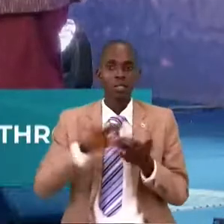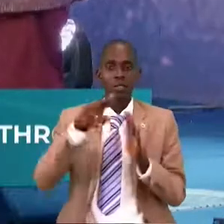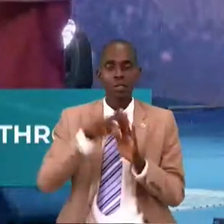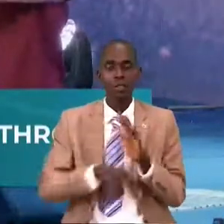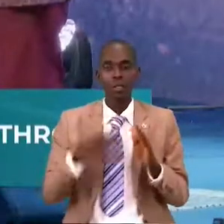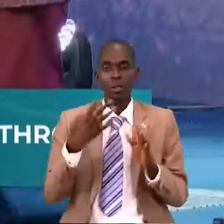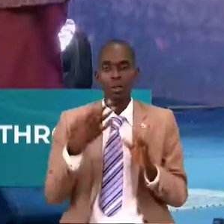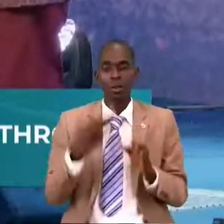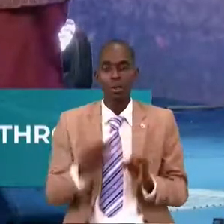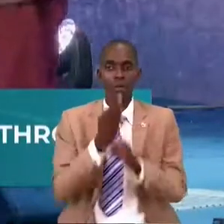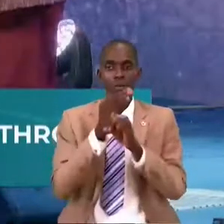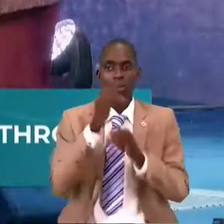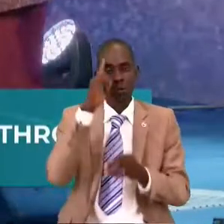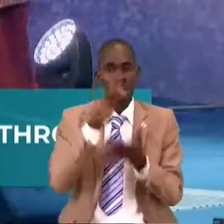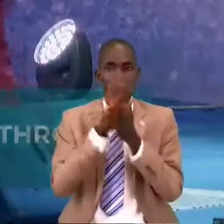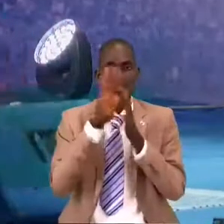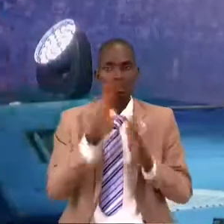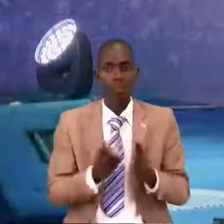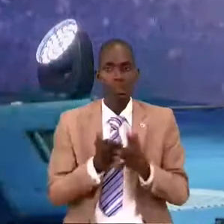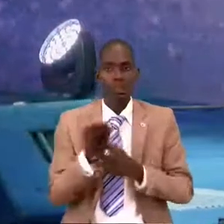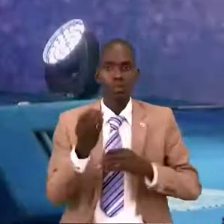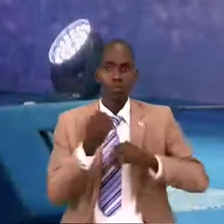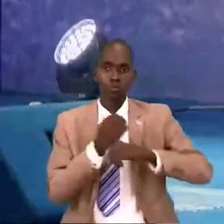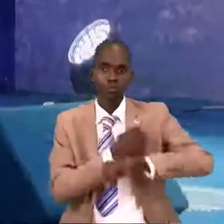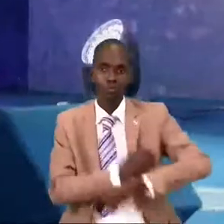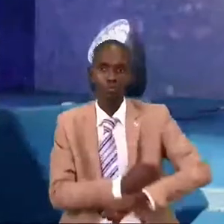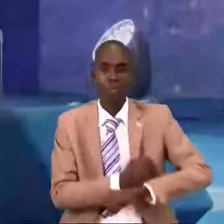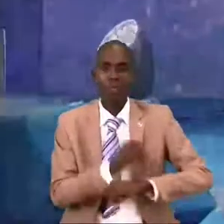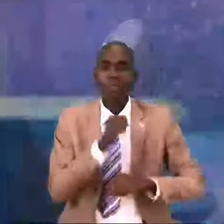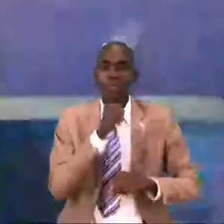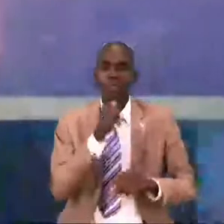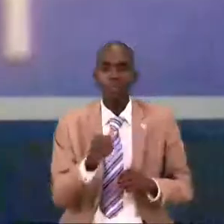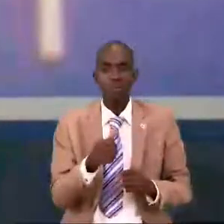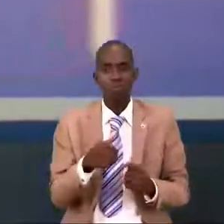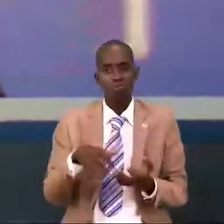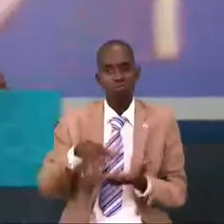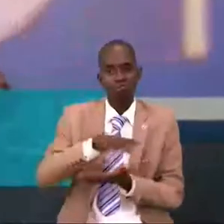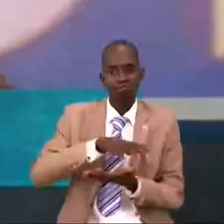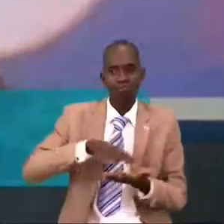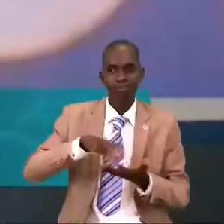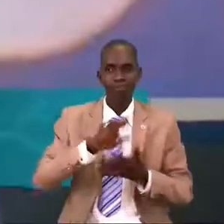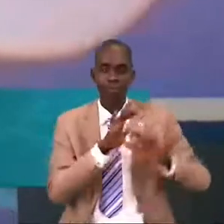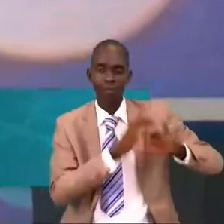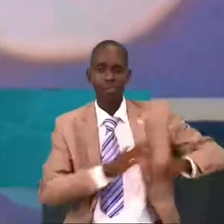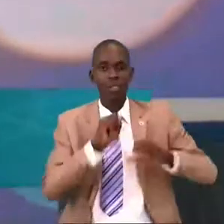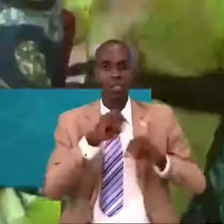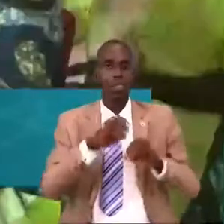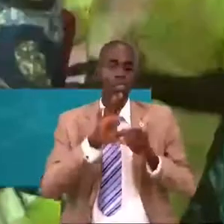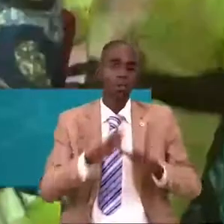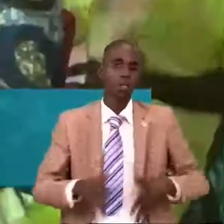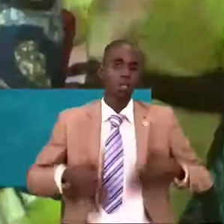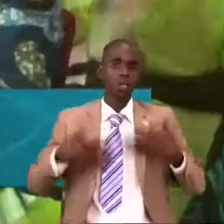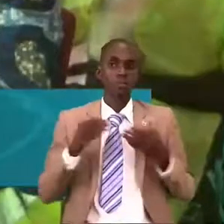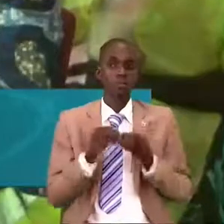et inaltérées dans votre vie. Premier point, la rédemption et le